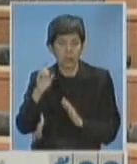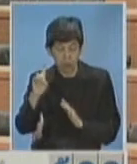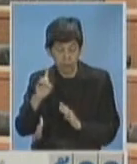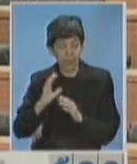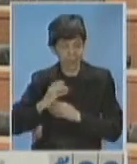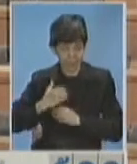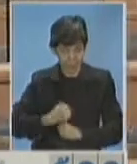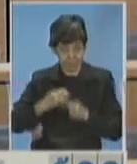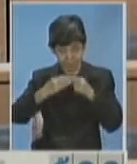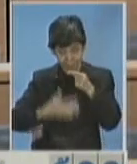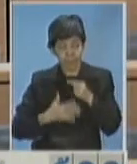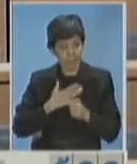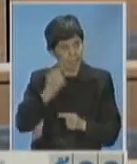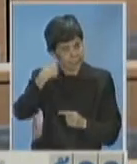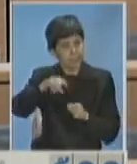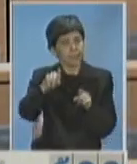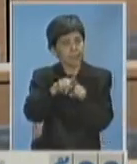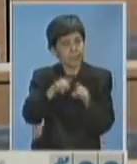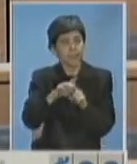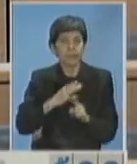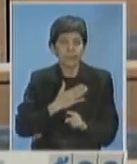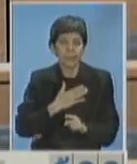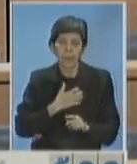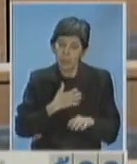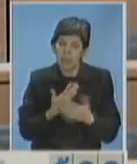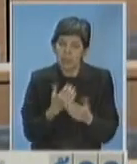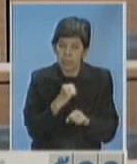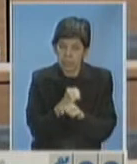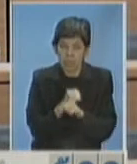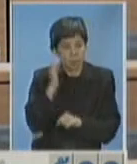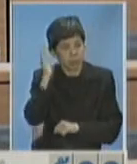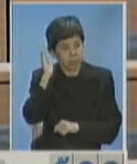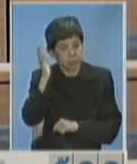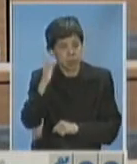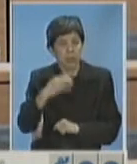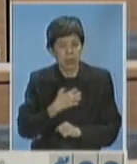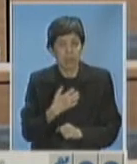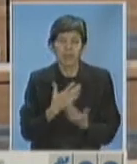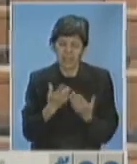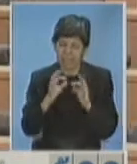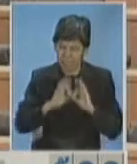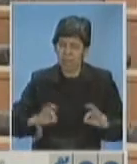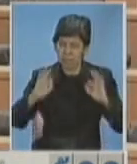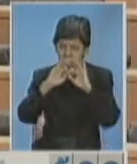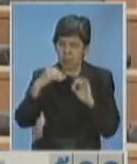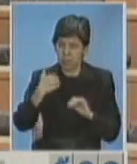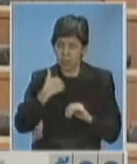ครับท่านประธานครับผมก็เห็นด้วยกับท่านนะครับว่าเราก็ต้องบริหารเรื่องของการอภิปรายกันไปแต่ประเด็นสำคัญที่